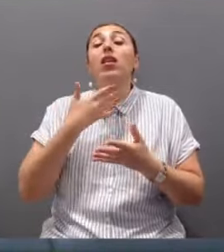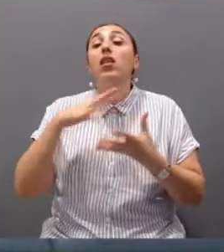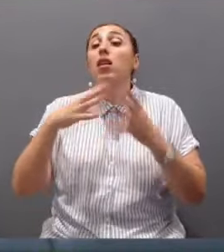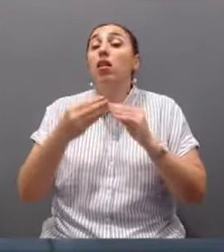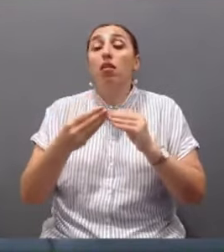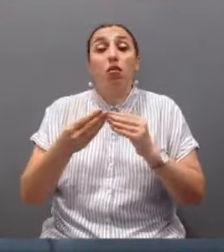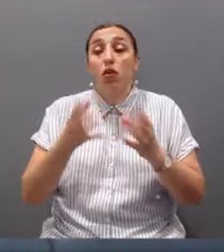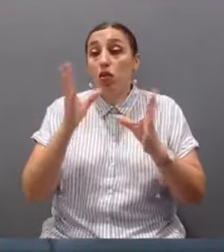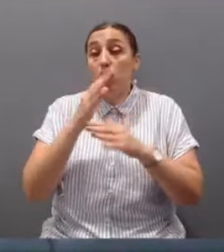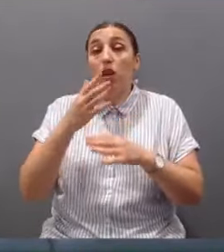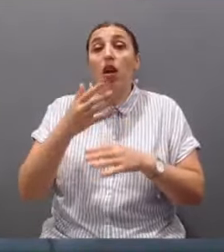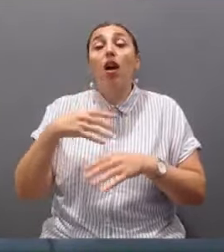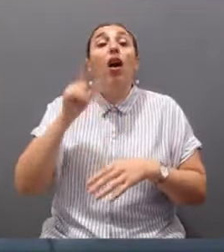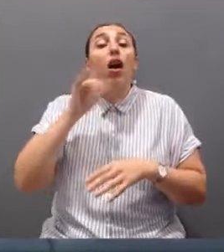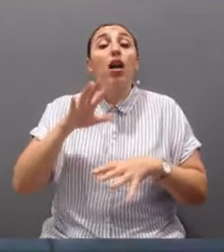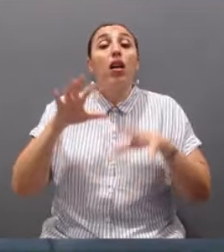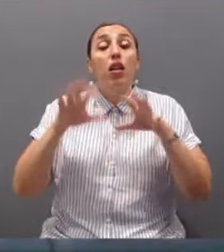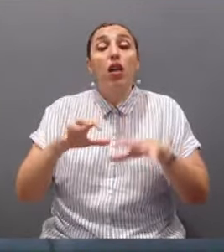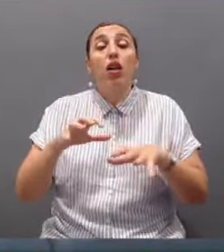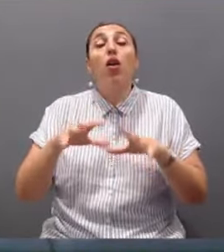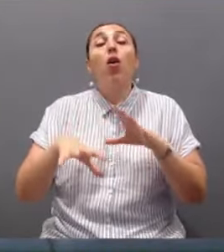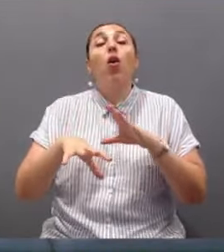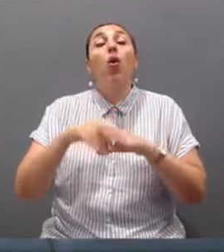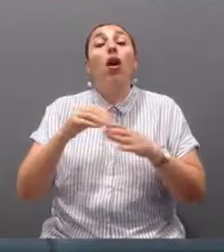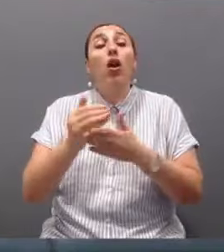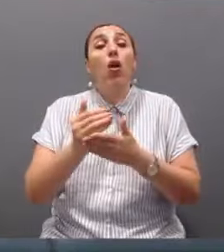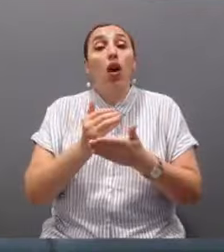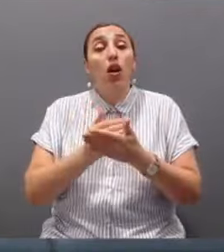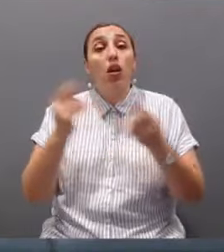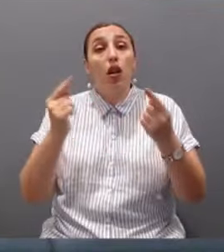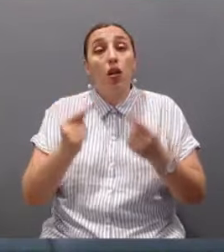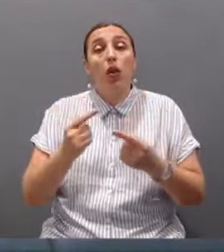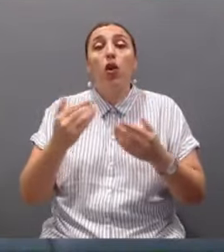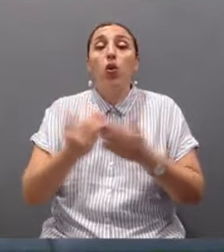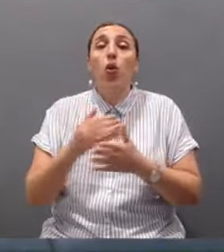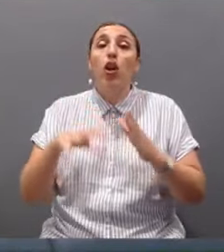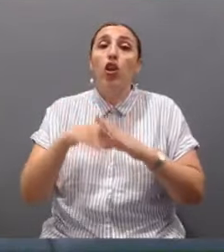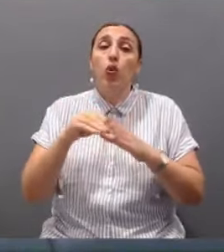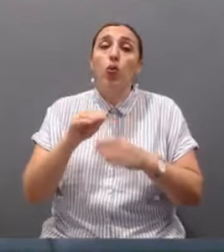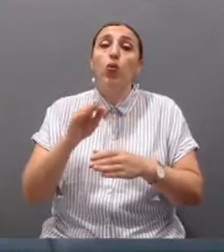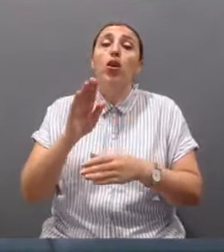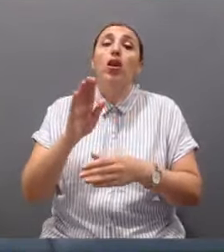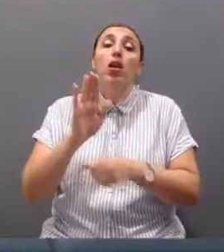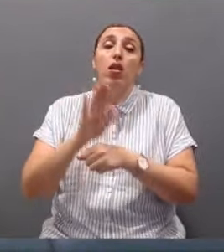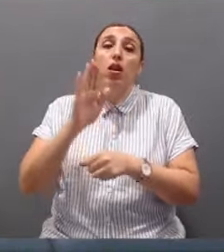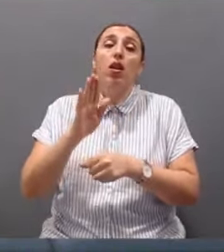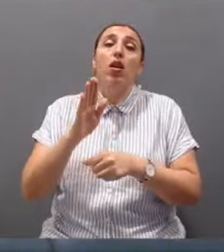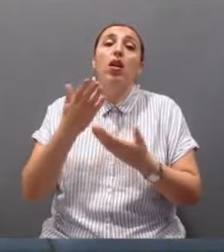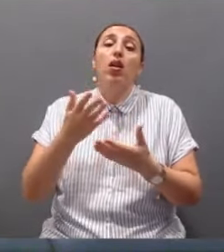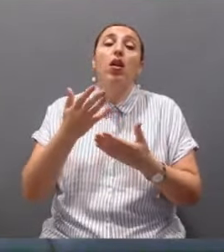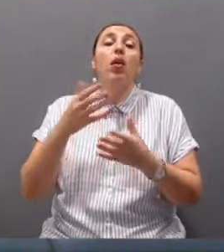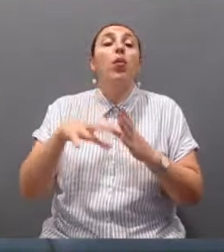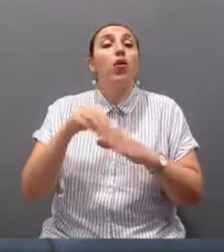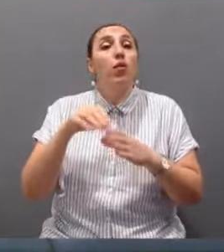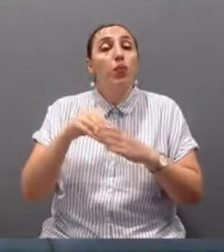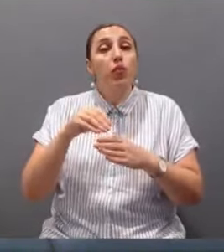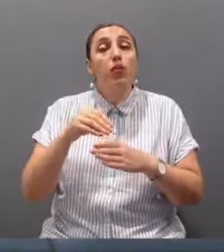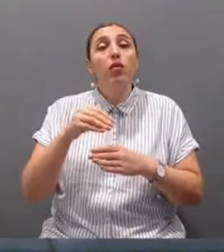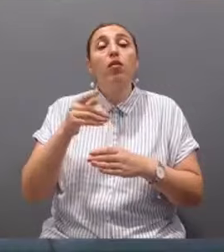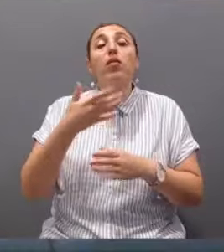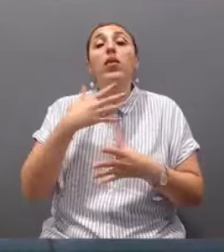չձևավորելու դեպքում հանրապետության նախագահ ընտրական օրենսգրքով սահմանված ժամկետում նշանակում է նոր ընտրություններ կամ քվեարկություն։ Ընտրական օրենսգրքով սահմանվում են